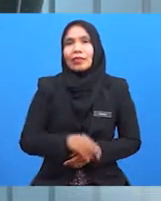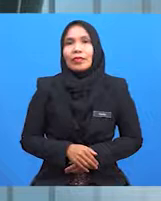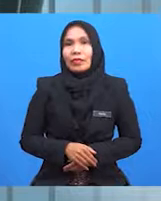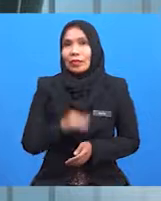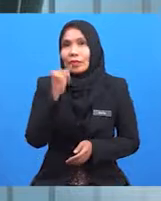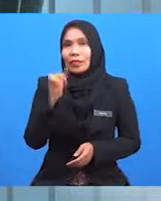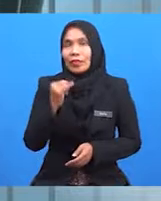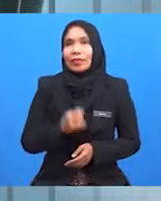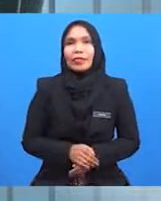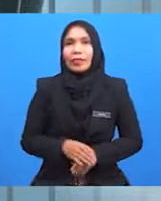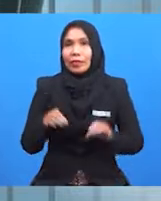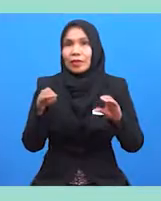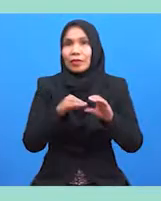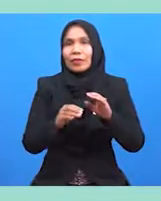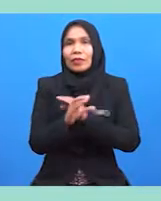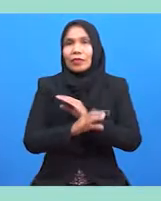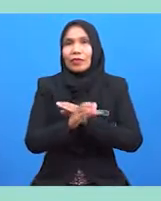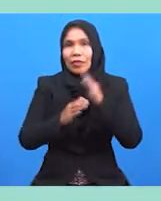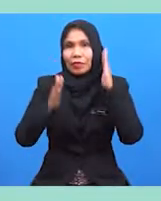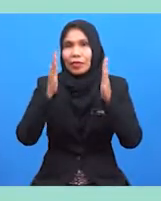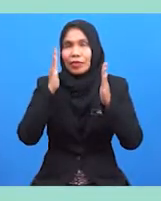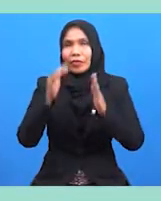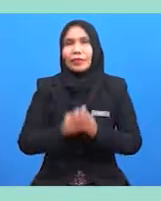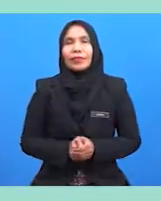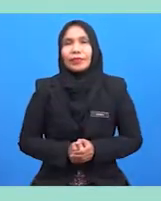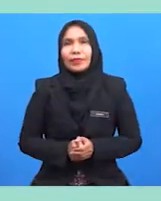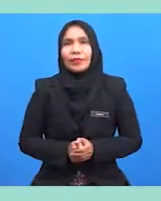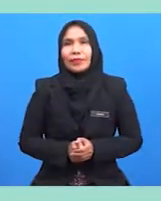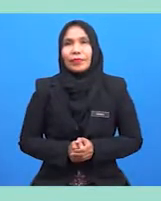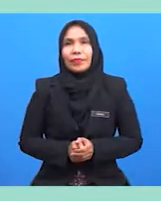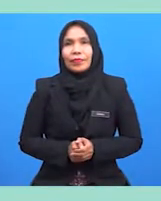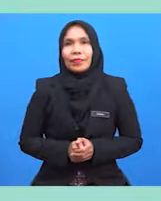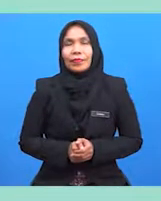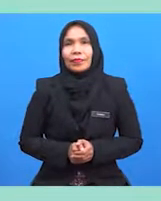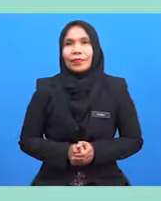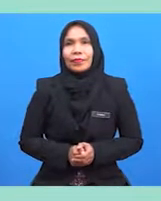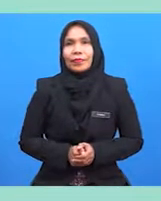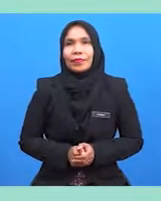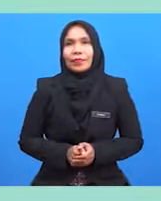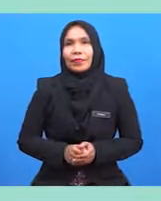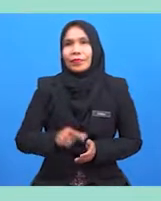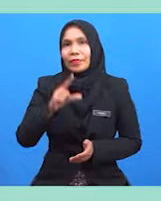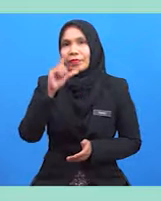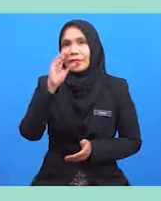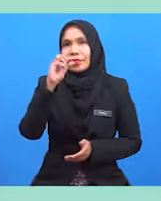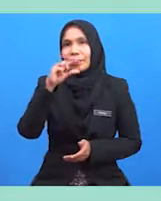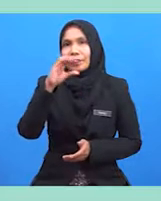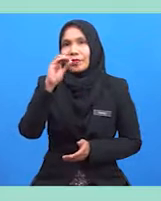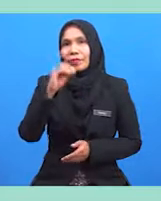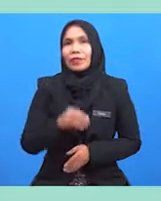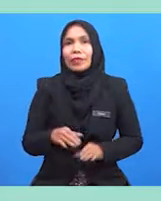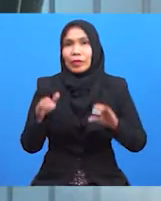untuk lawatan sambil belajar? Gambar ini pula adalah logo dan bangunan Bank Negara Malaysia.